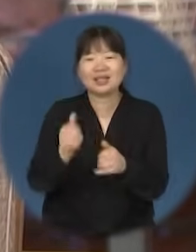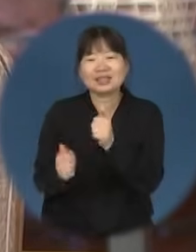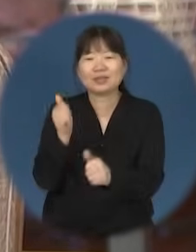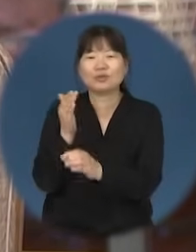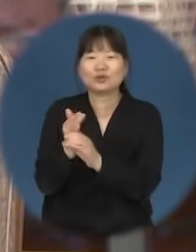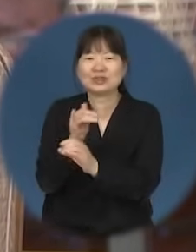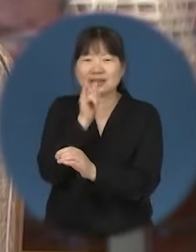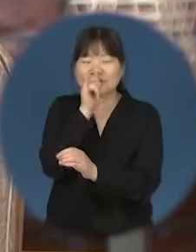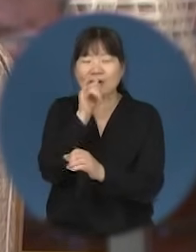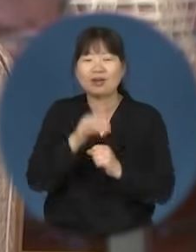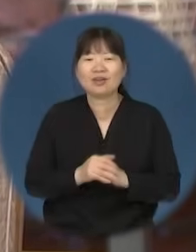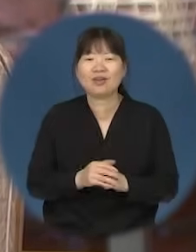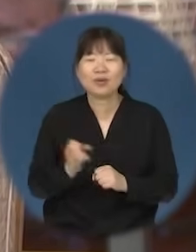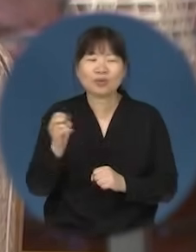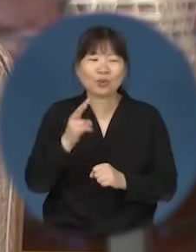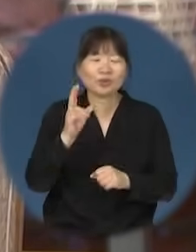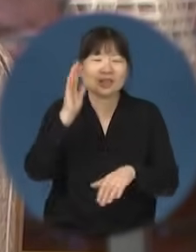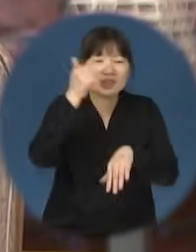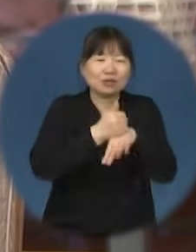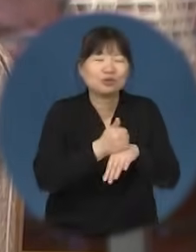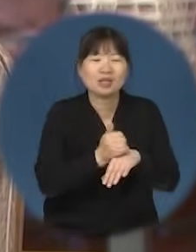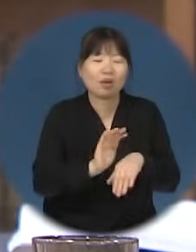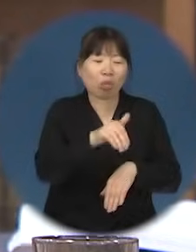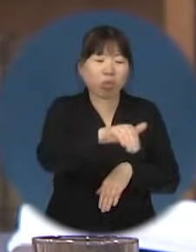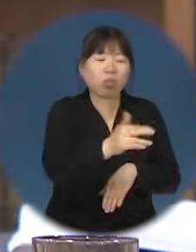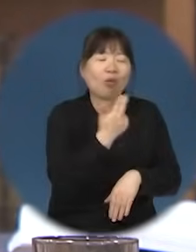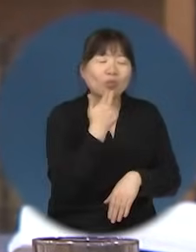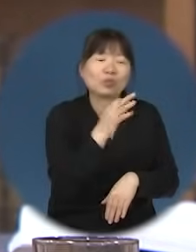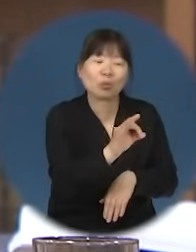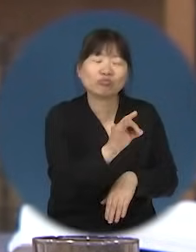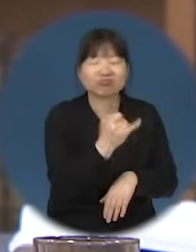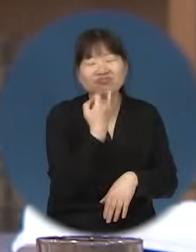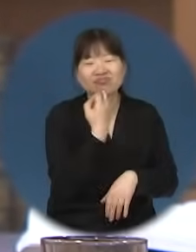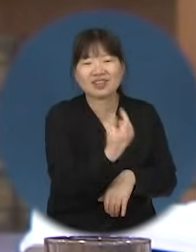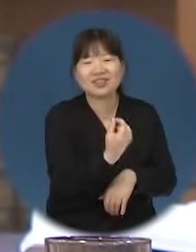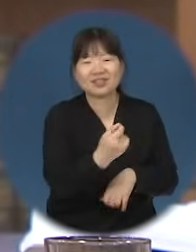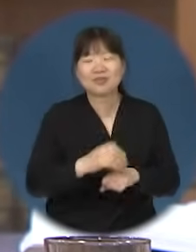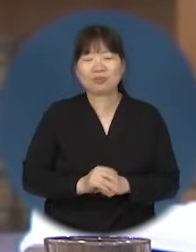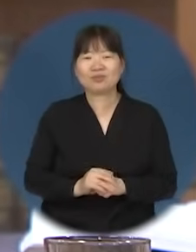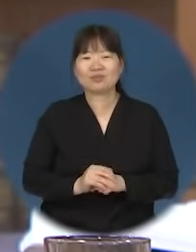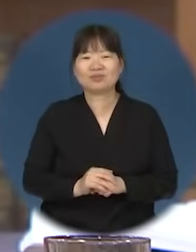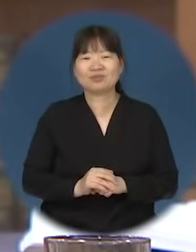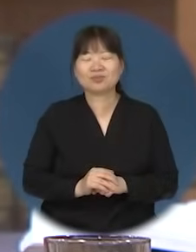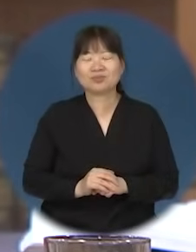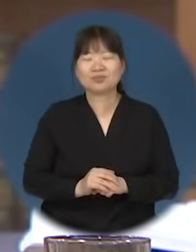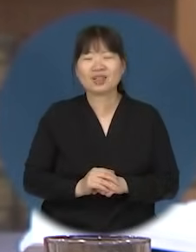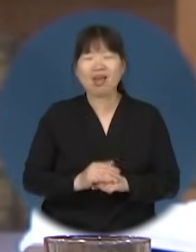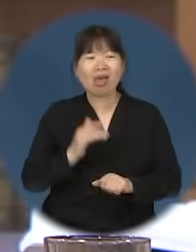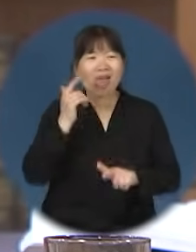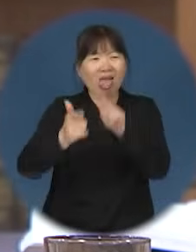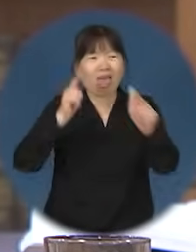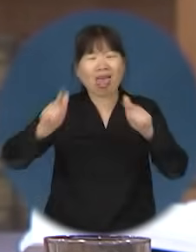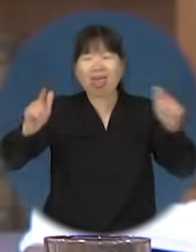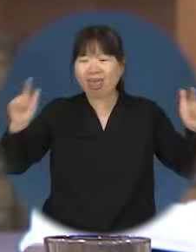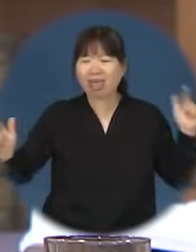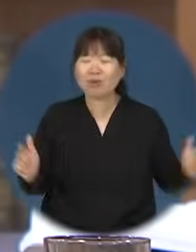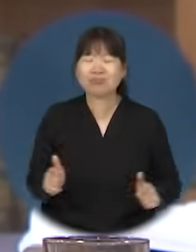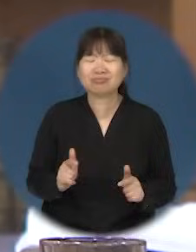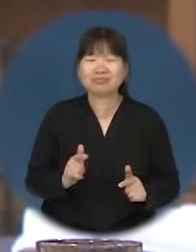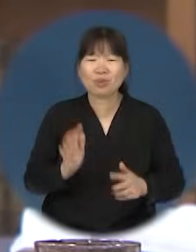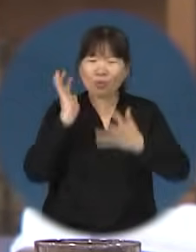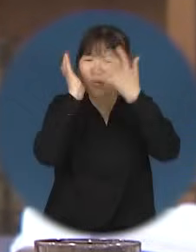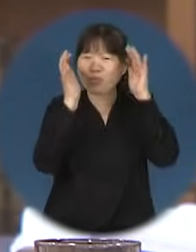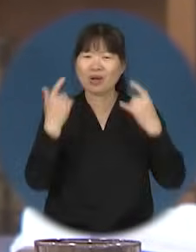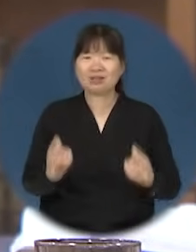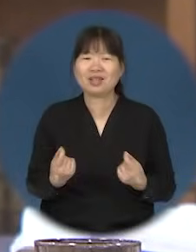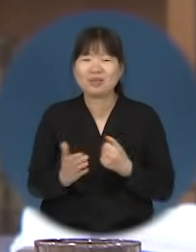변동성이 없으니까 그런 것도 그런 거는 받을 수 있겠죠. 뭐 너도 나도 전부 너무 다양하면 이게 혼란스러워서 안 되는 거 아니에요? 결국은